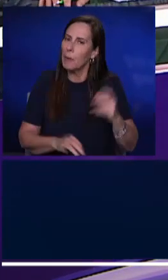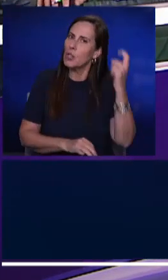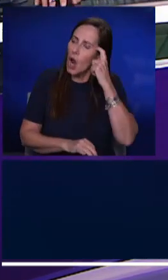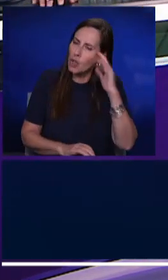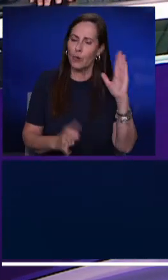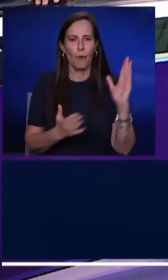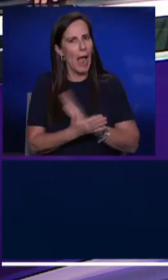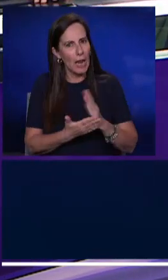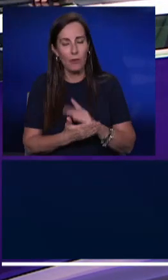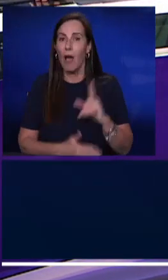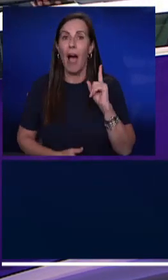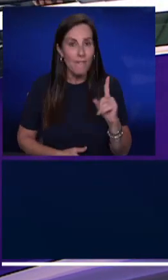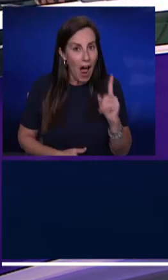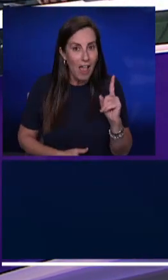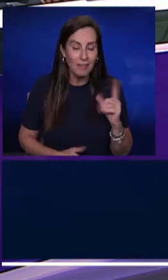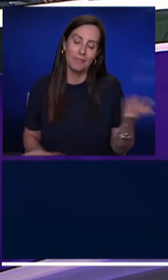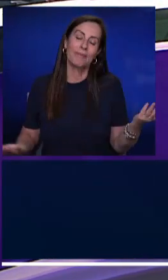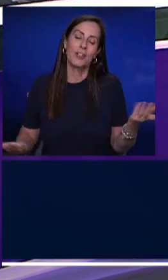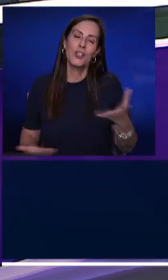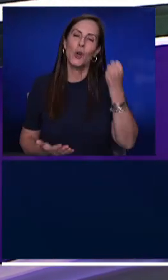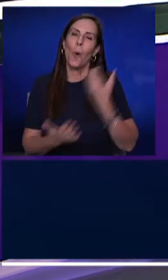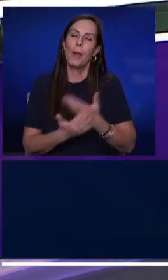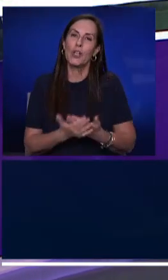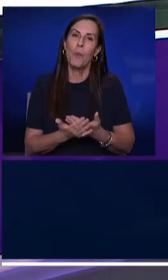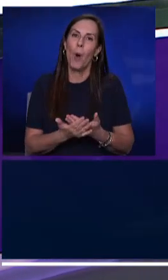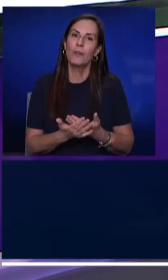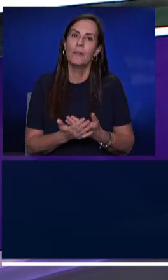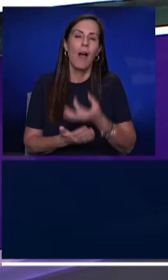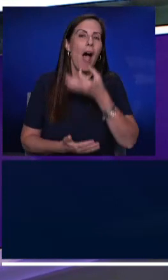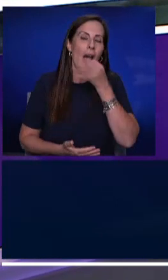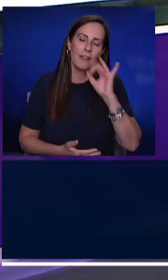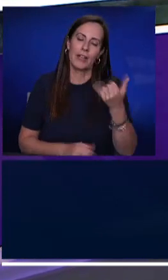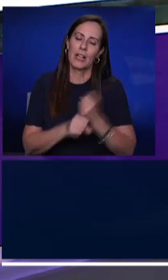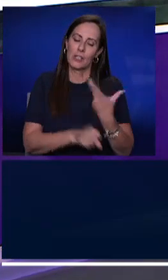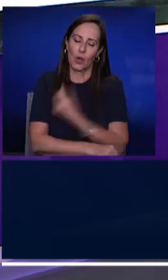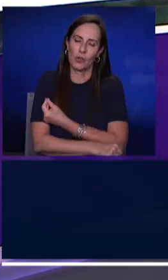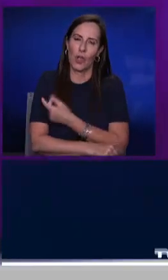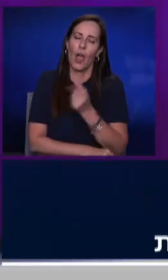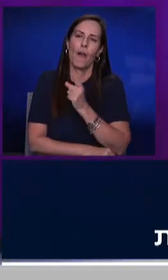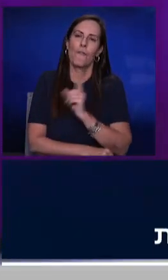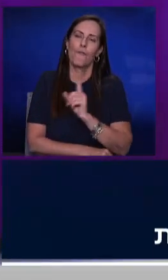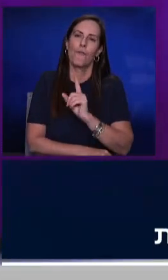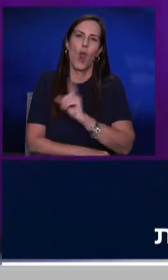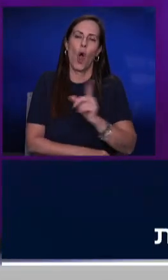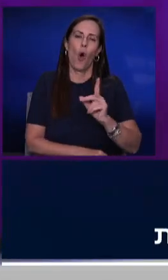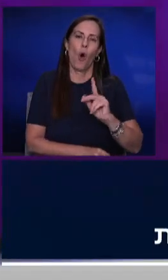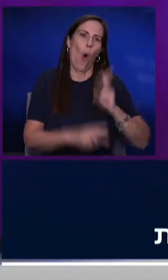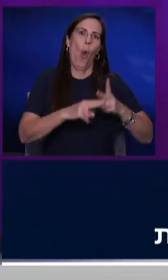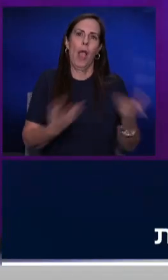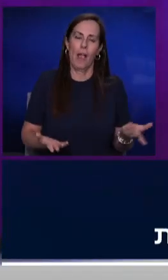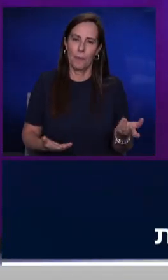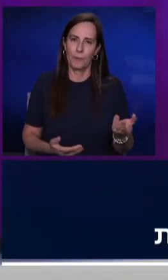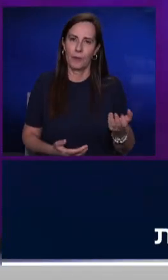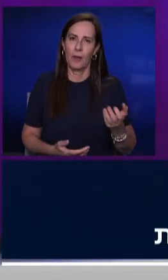אבל שיקחו בחשבון שעדיף להתחסן מאשר להיות חולה. אנחנו נקיים את כל